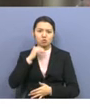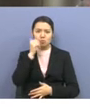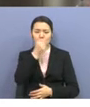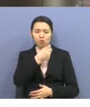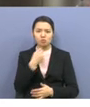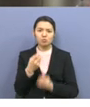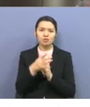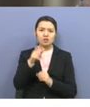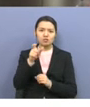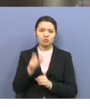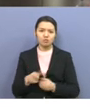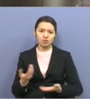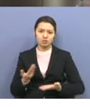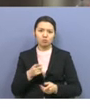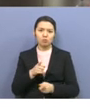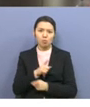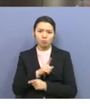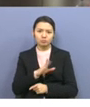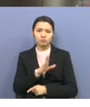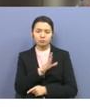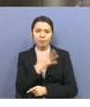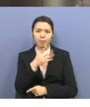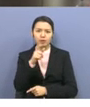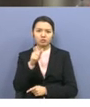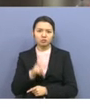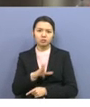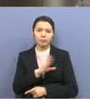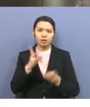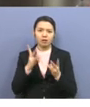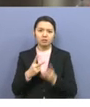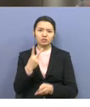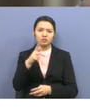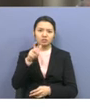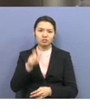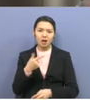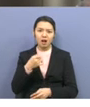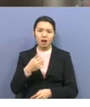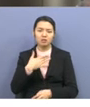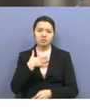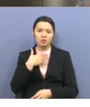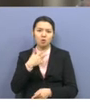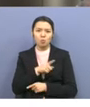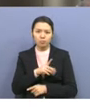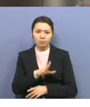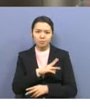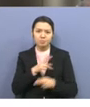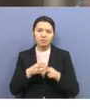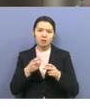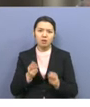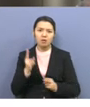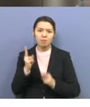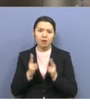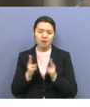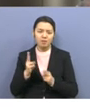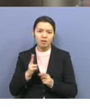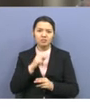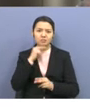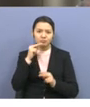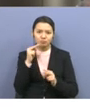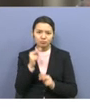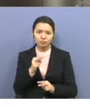15 адамның өмірін жалмады. 5 адам жарақат алды. 3 адам газдан уланды. Тұрғын үйлерде қауіпсіз ережелерін сақтау мәселелері